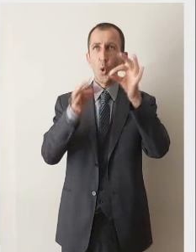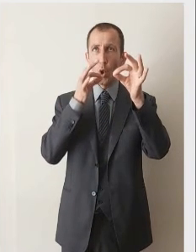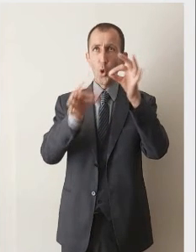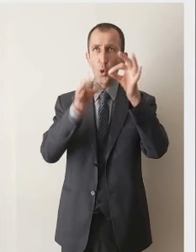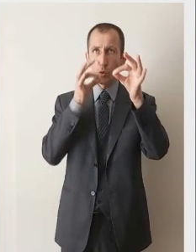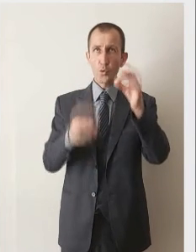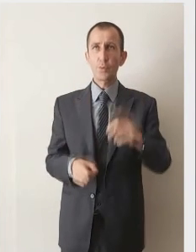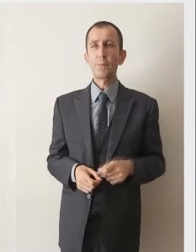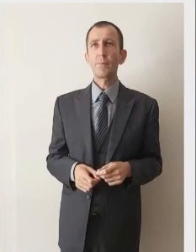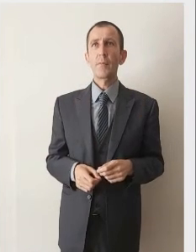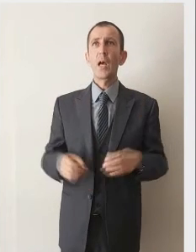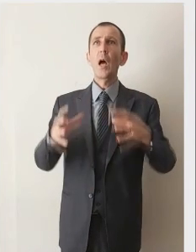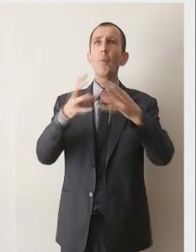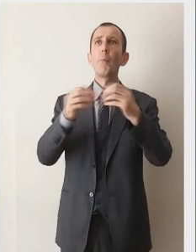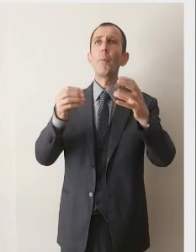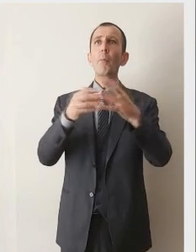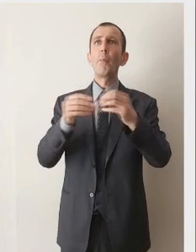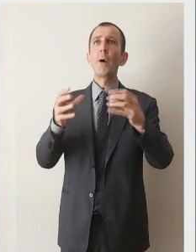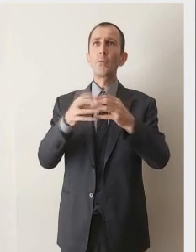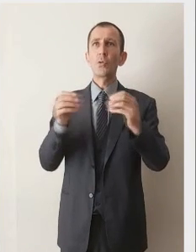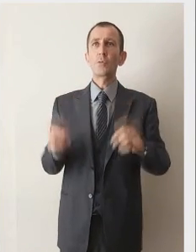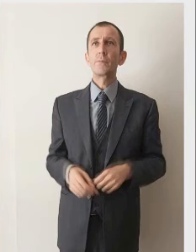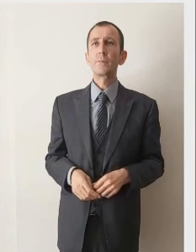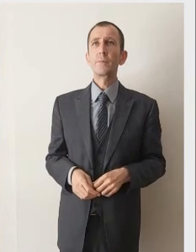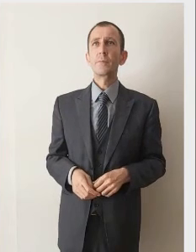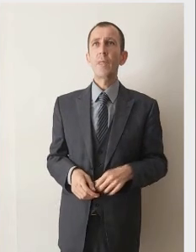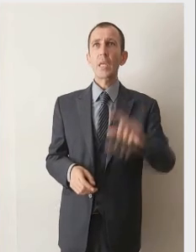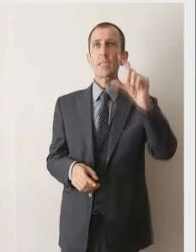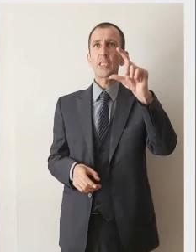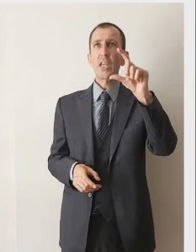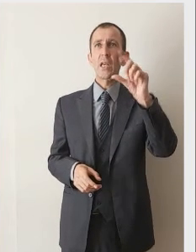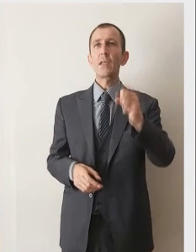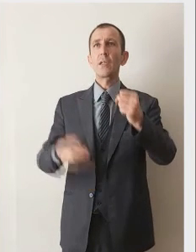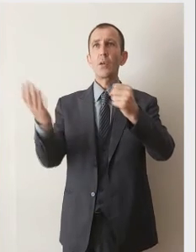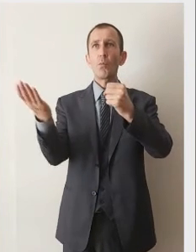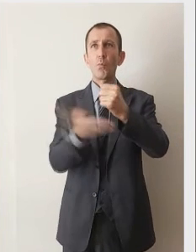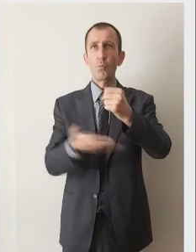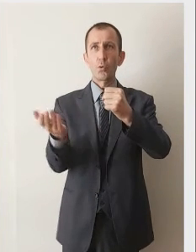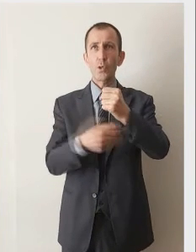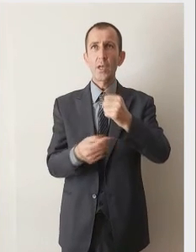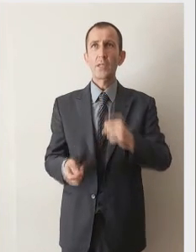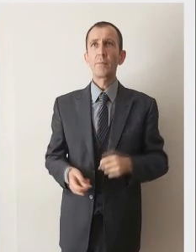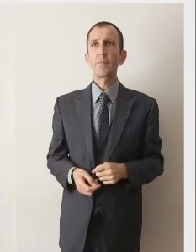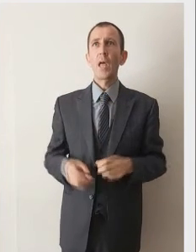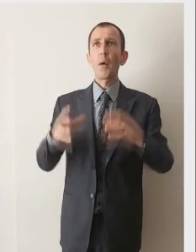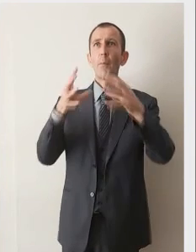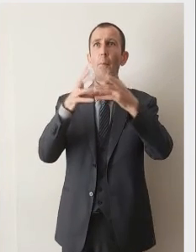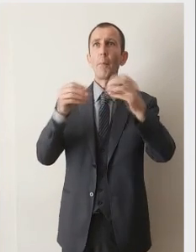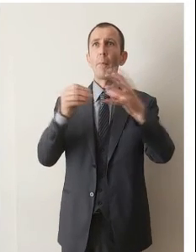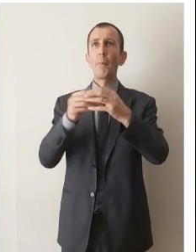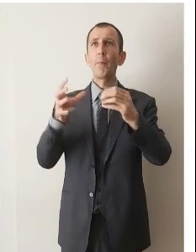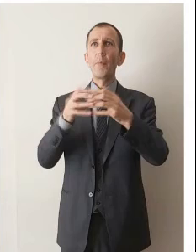şıklara baktığımız zaman A şıkkında yer alan fındık ve incir üretiminde dünyada birinci sırada yer almaktayız.